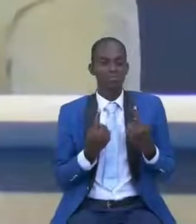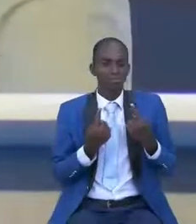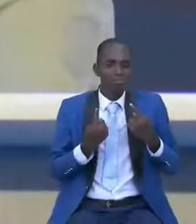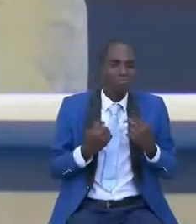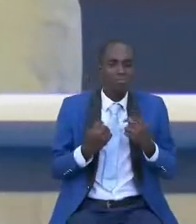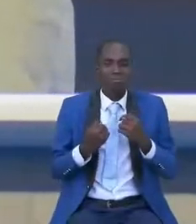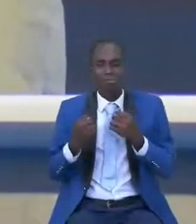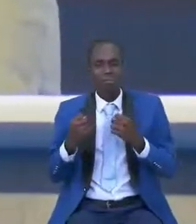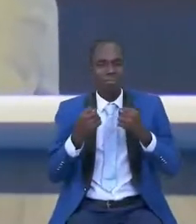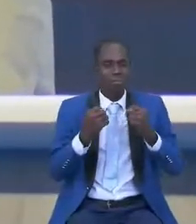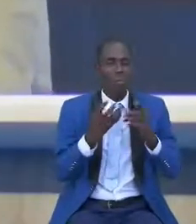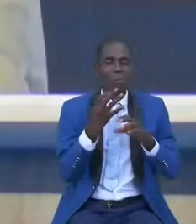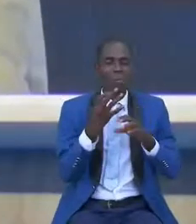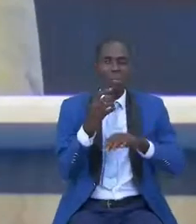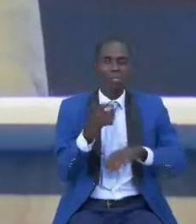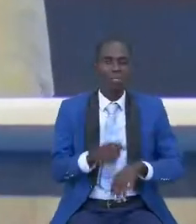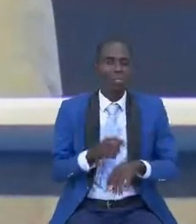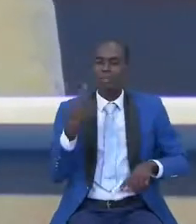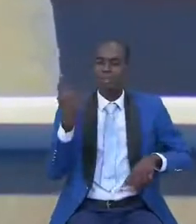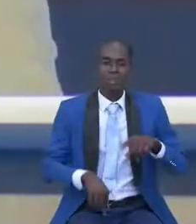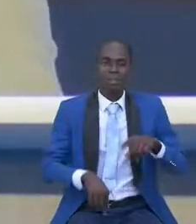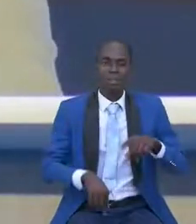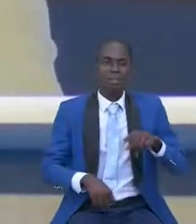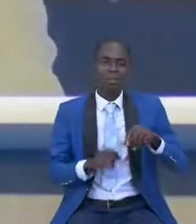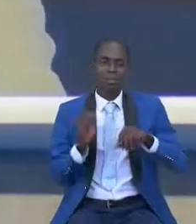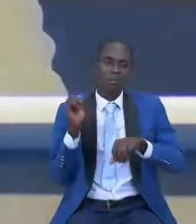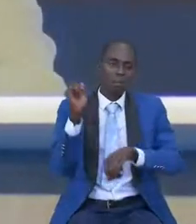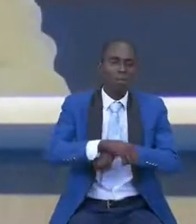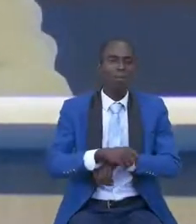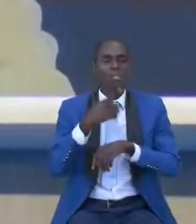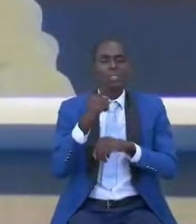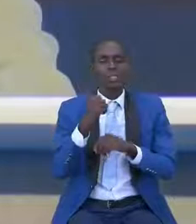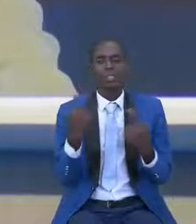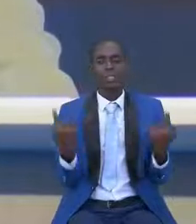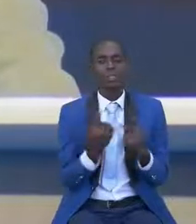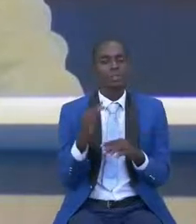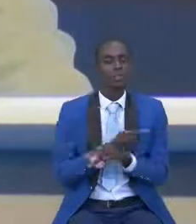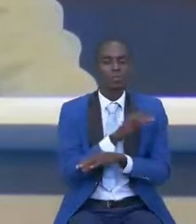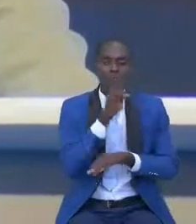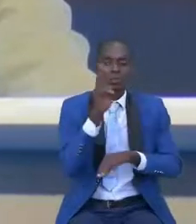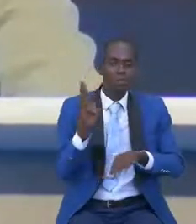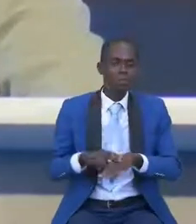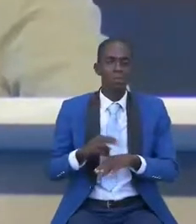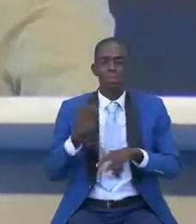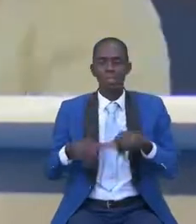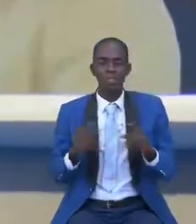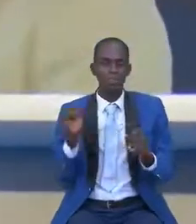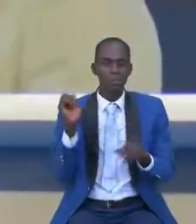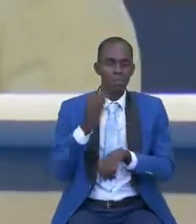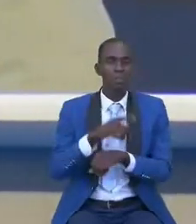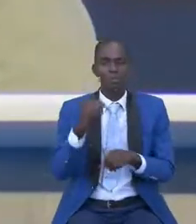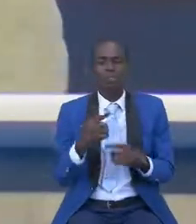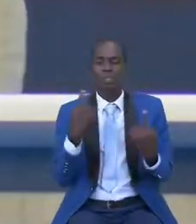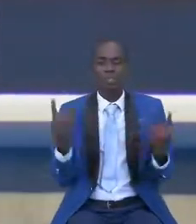impotents, ils ont essayé. Et ils n'ont pas pu vaincre la